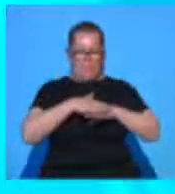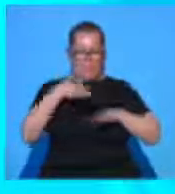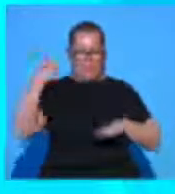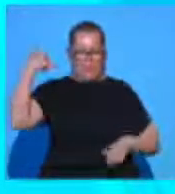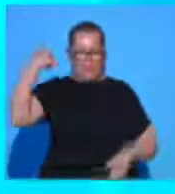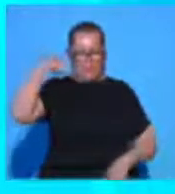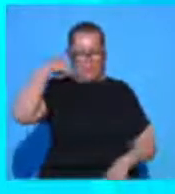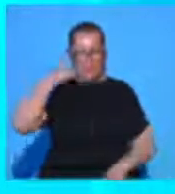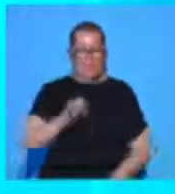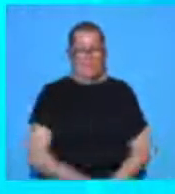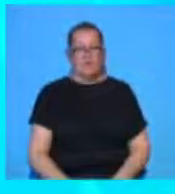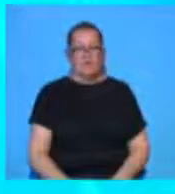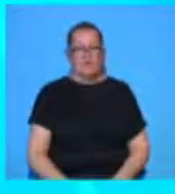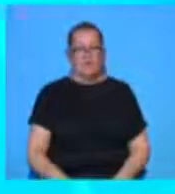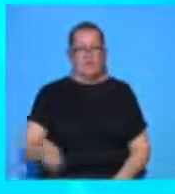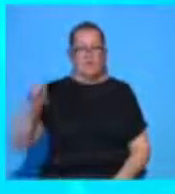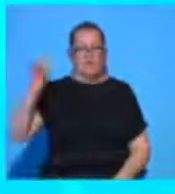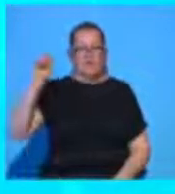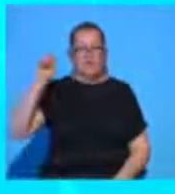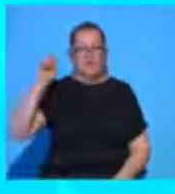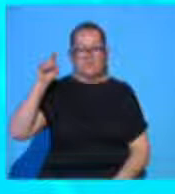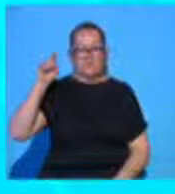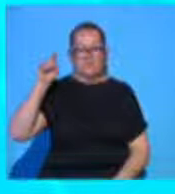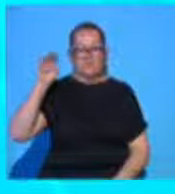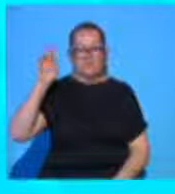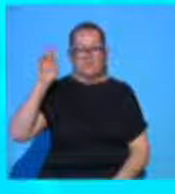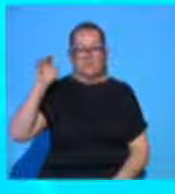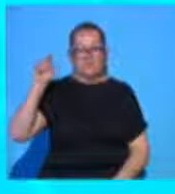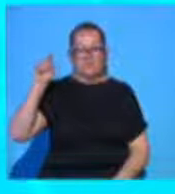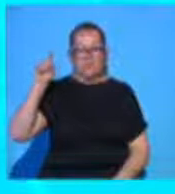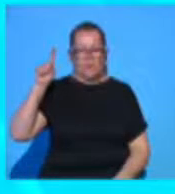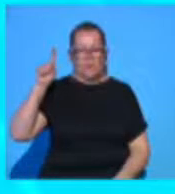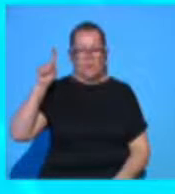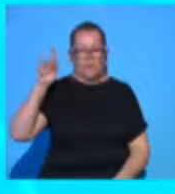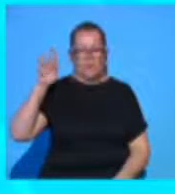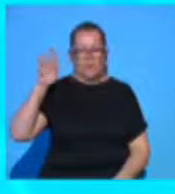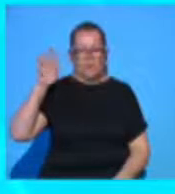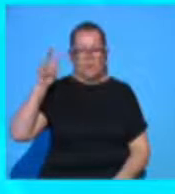trimite imagini și informații pe numărul de WhatsApp